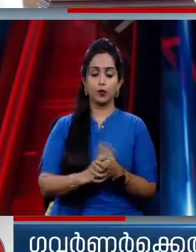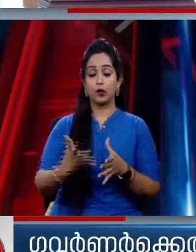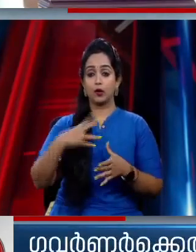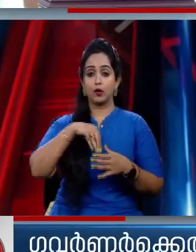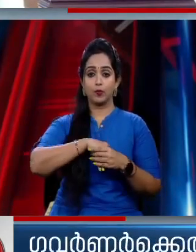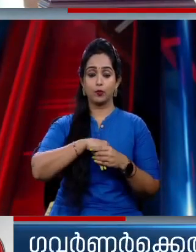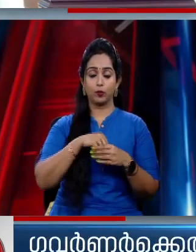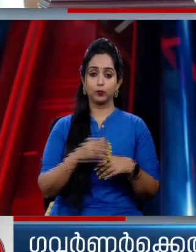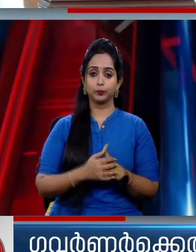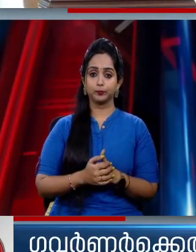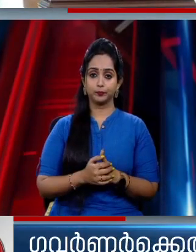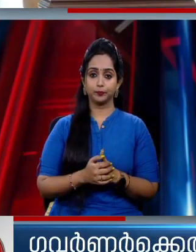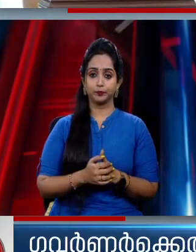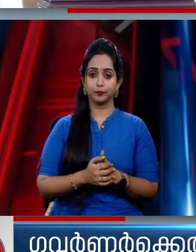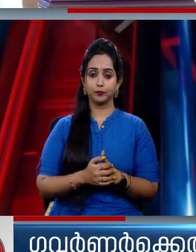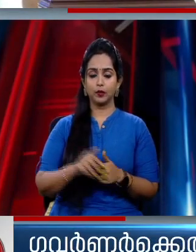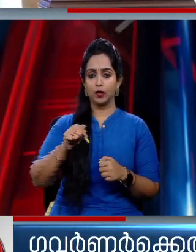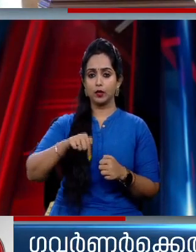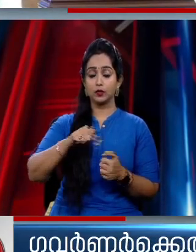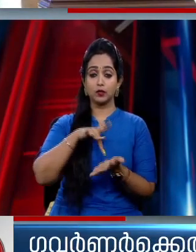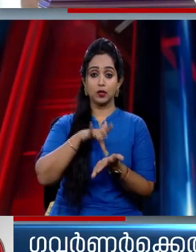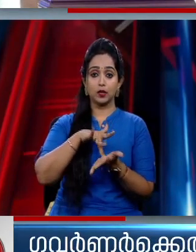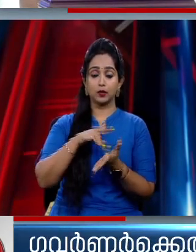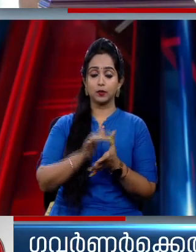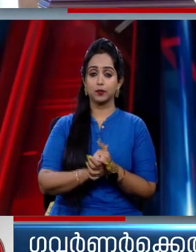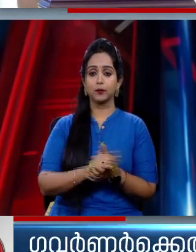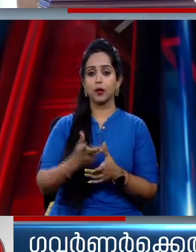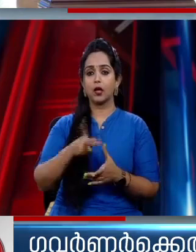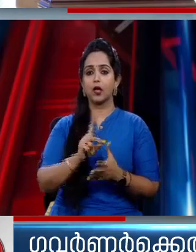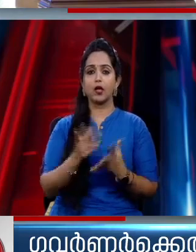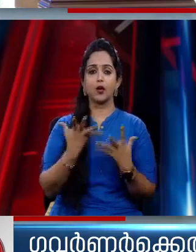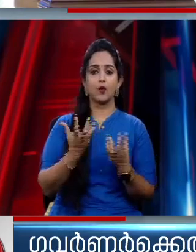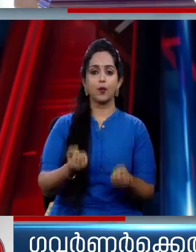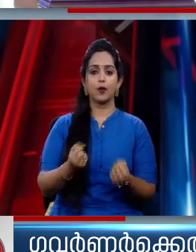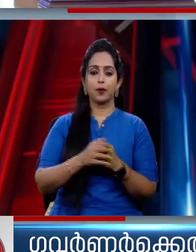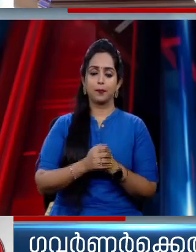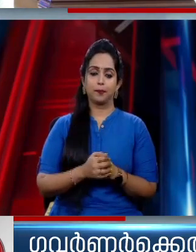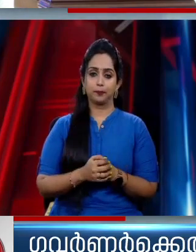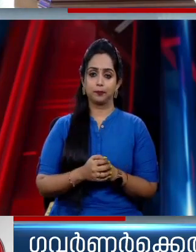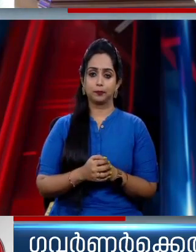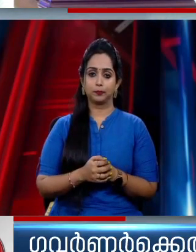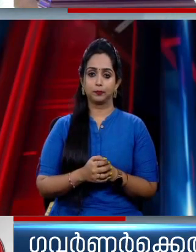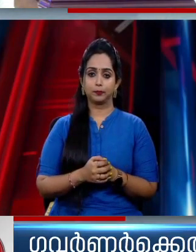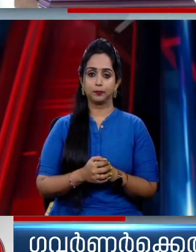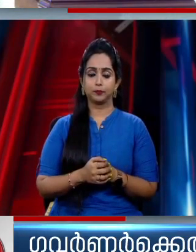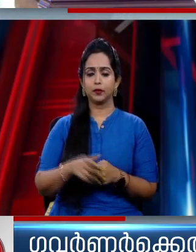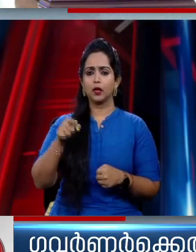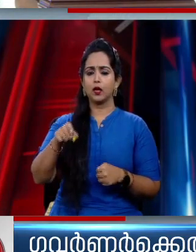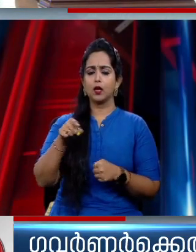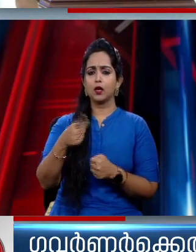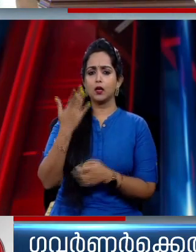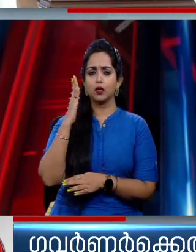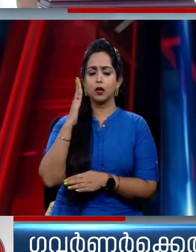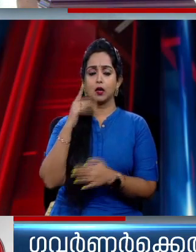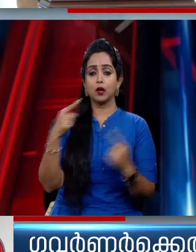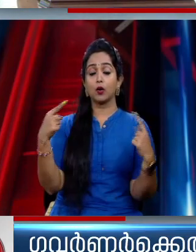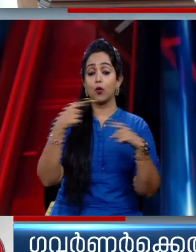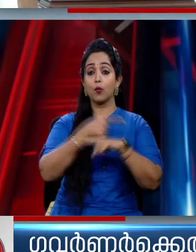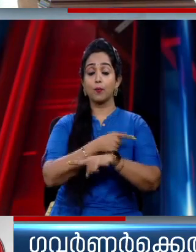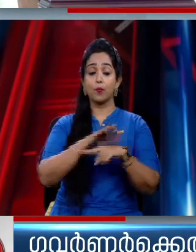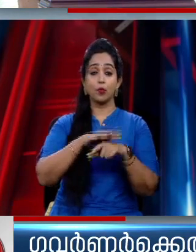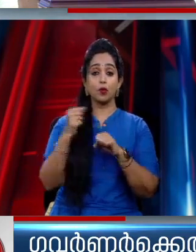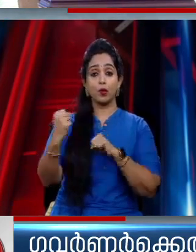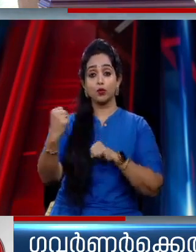ഇടപെടലുകൾ ഇവിടെയും വേണമെന്നാണ്. അതിനെതിരെ